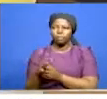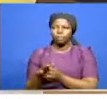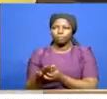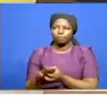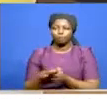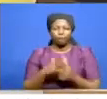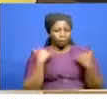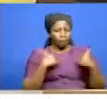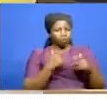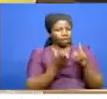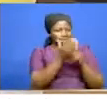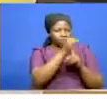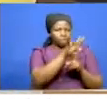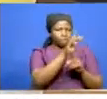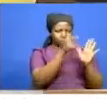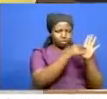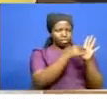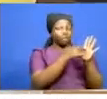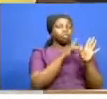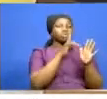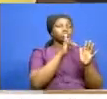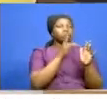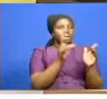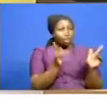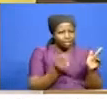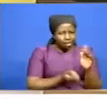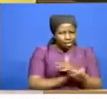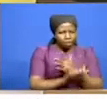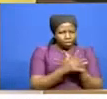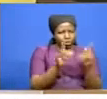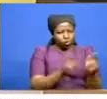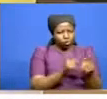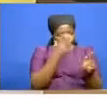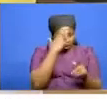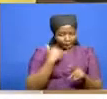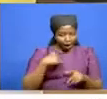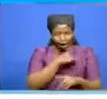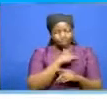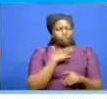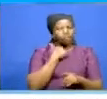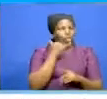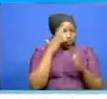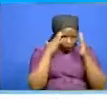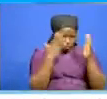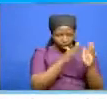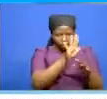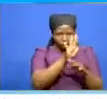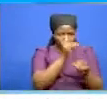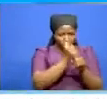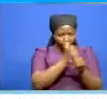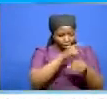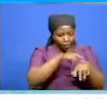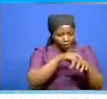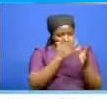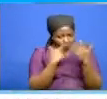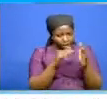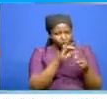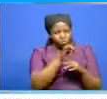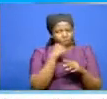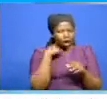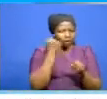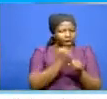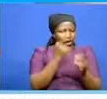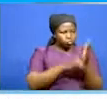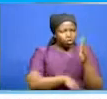Nimepata mtazamo wako. Pengine mheshimiwa azungumzie kuhusiana kwa Kiduchu, manake ulikuwa tuangazie pengine utendakazi wako kwa Kiduchu ukitamatisha, ambayo umefanyia